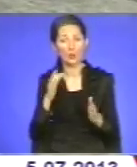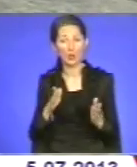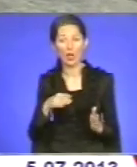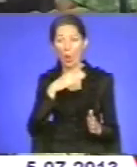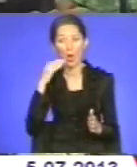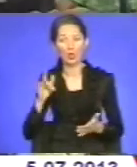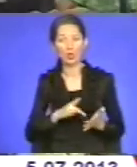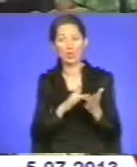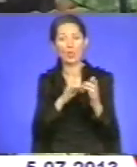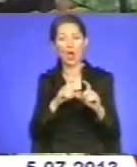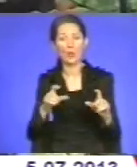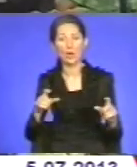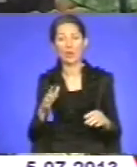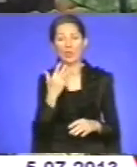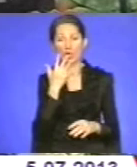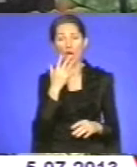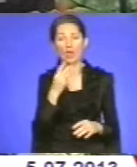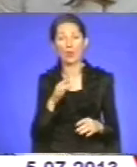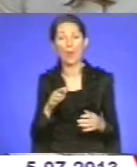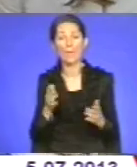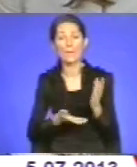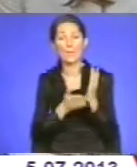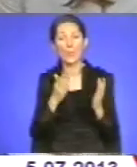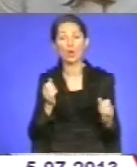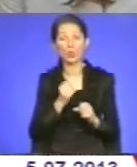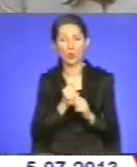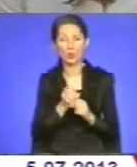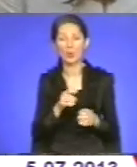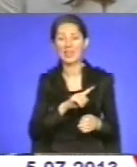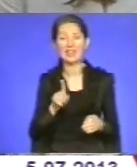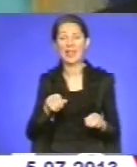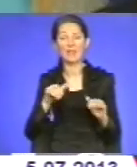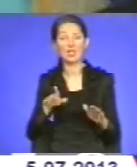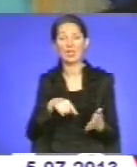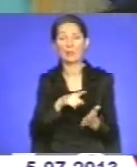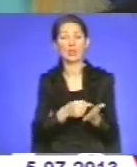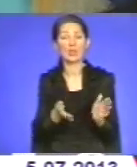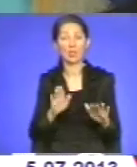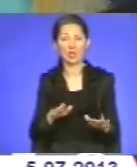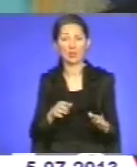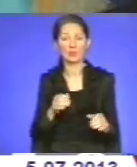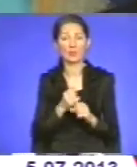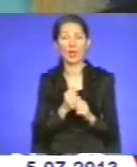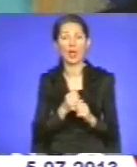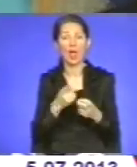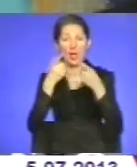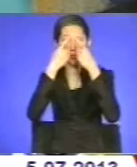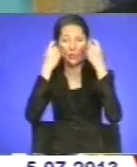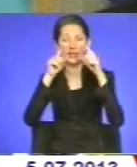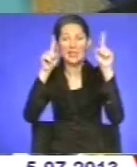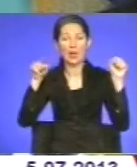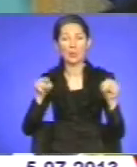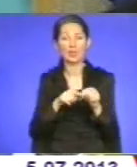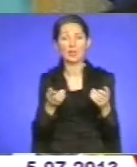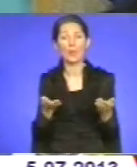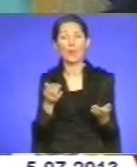об'єктів у Національному природному парку працює, невирішені питання залишаються. Виготовити інформаційні таблиці про можливість